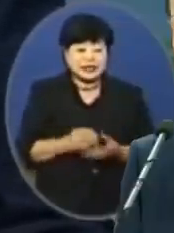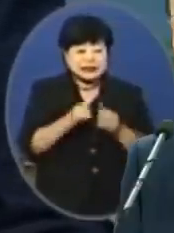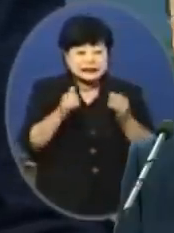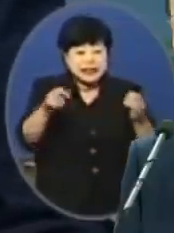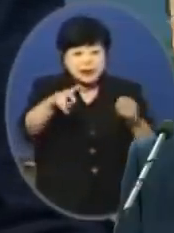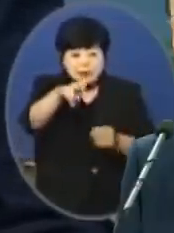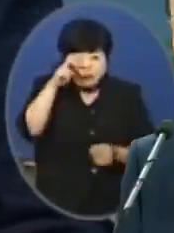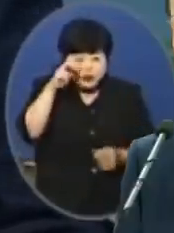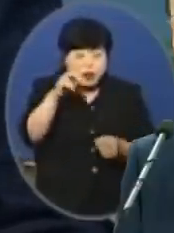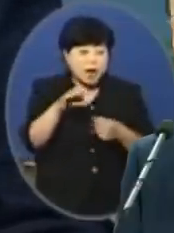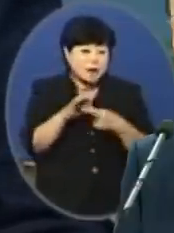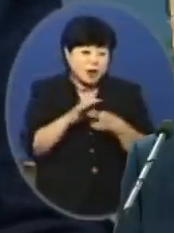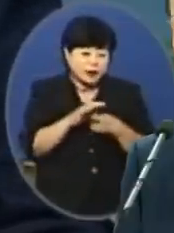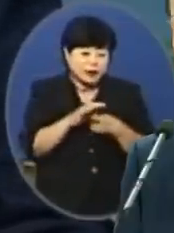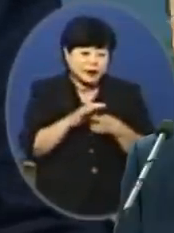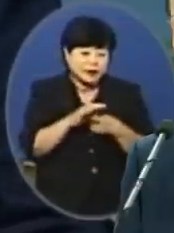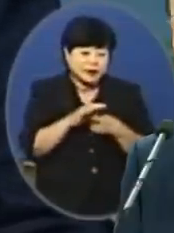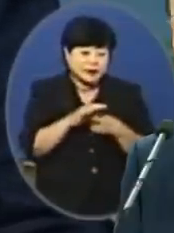사람을 미워하면은